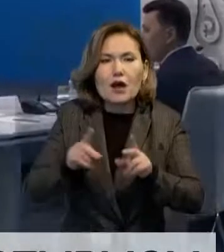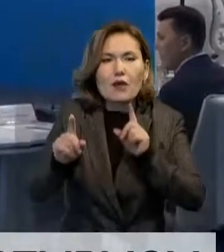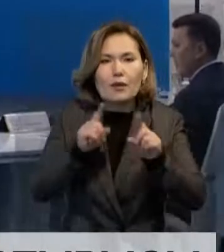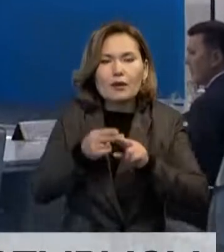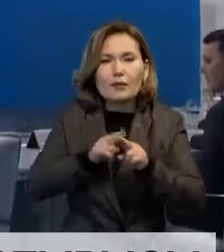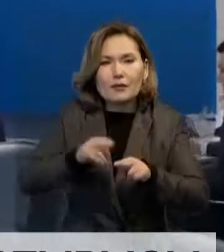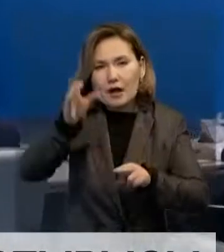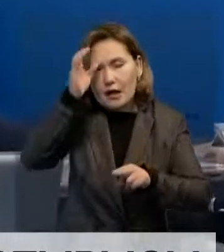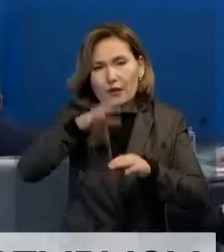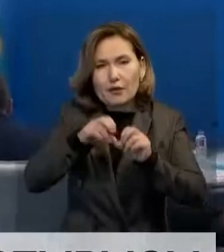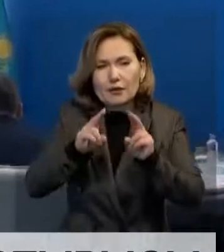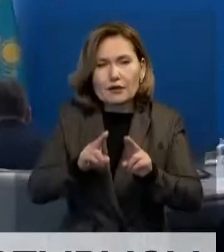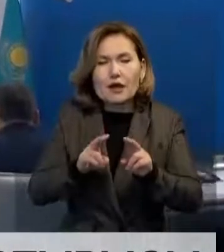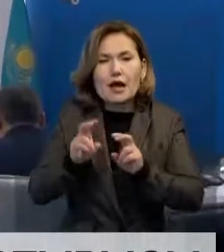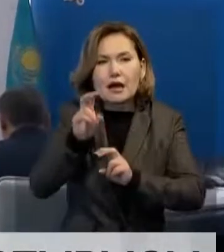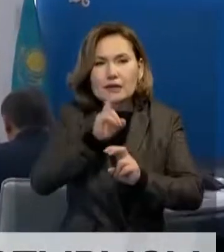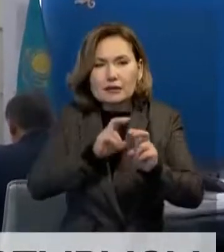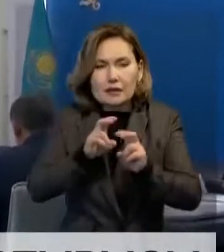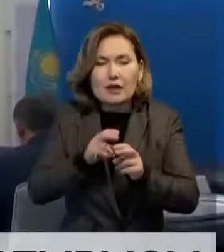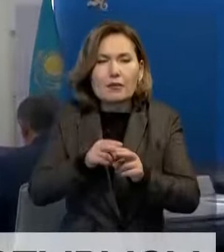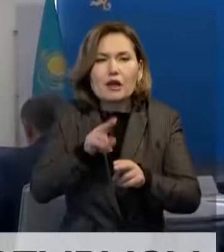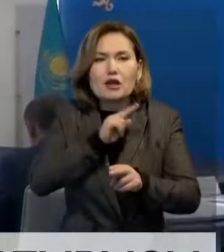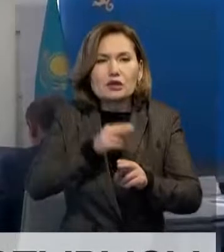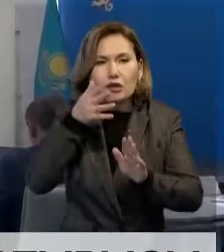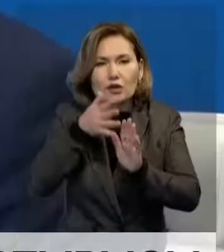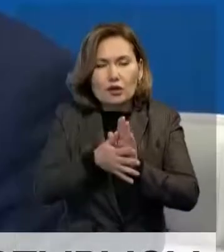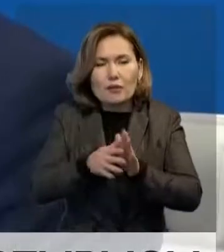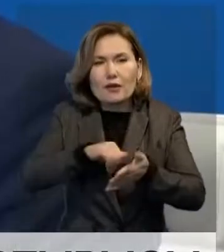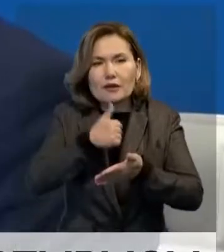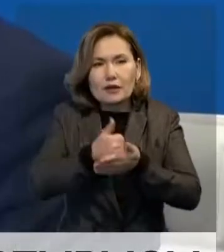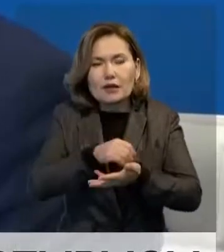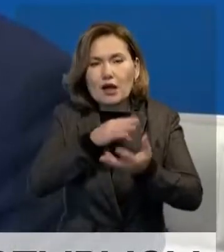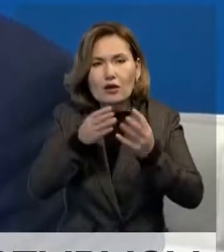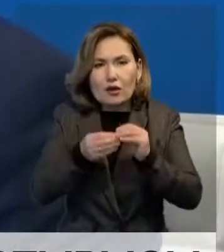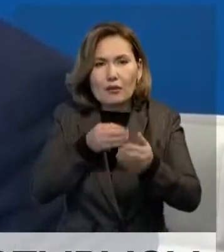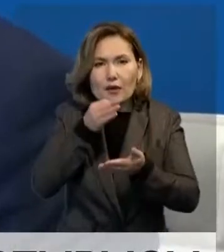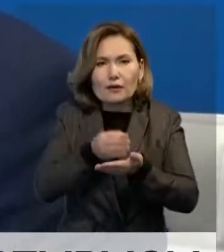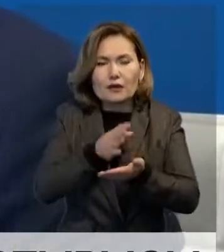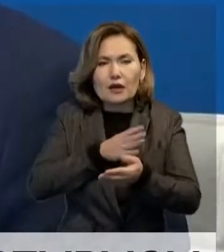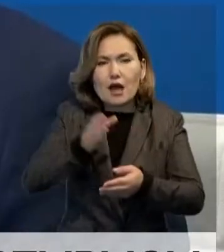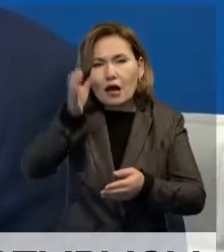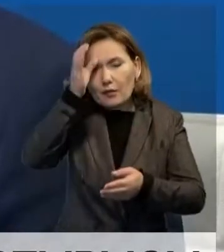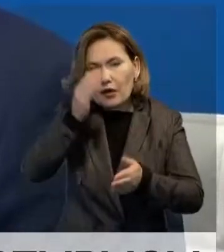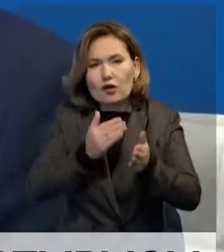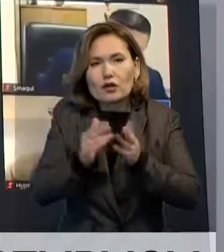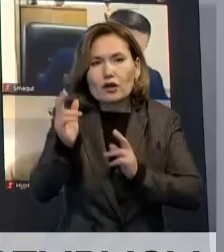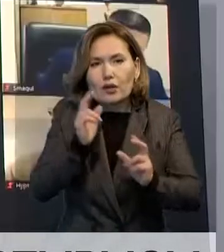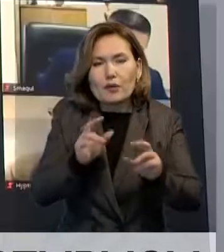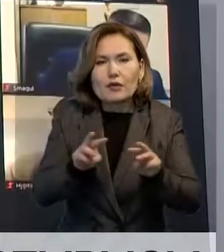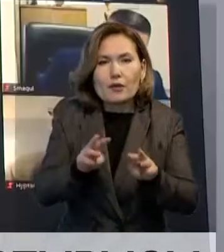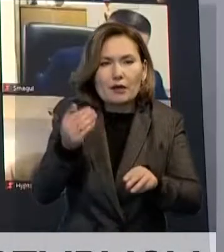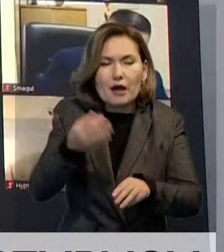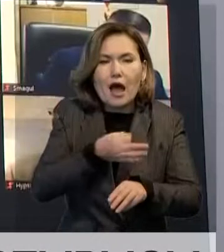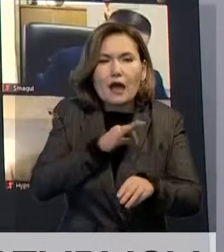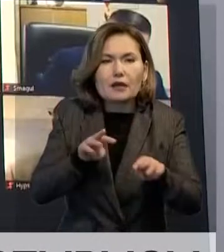барысында ғалым сарапшылар іздестіру экспедициясы мен зерттеу жұмыстарының негізгі нәтижелерін таныстырды. Сондай-ақ ғылым және жоғары білім министрлігі,